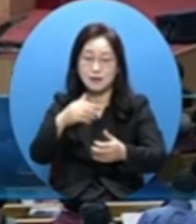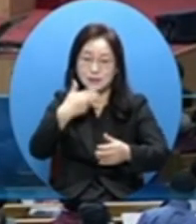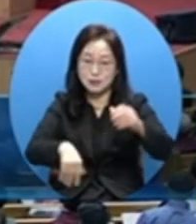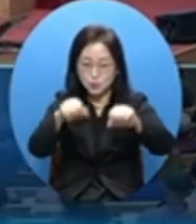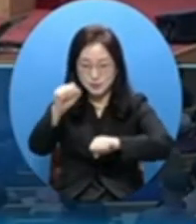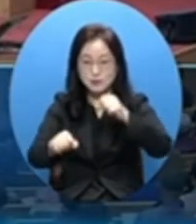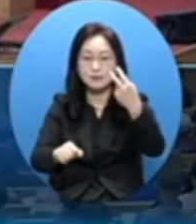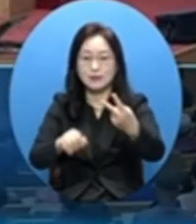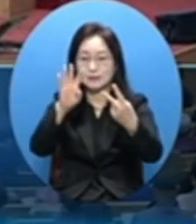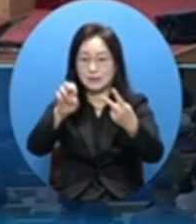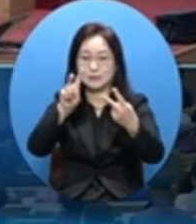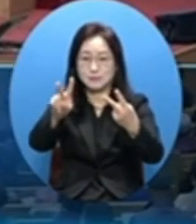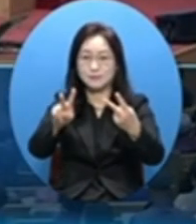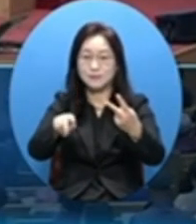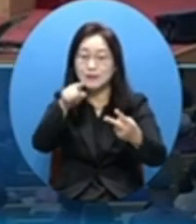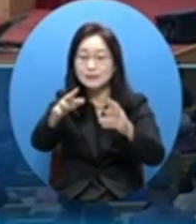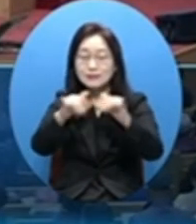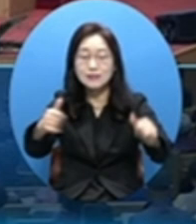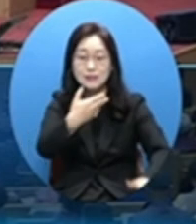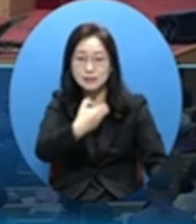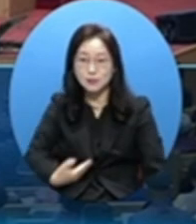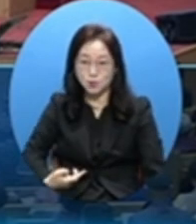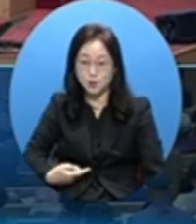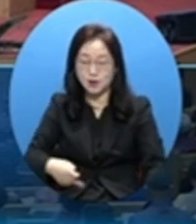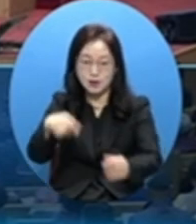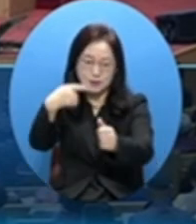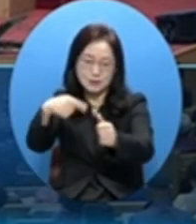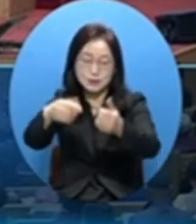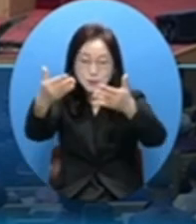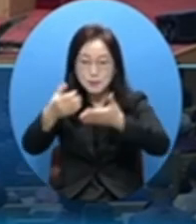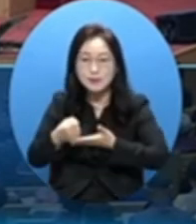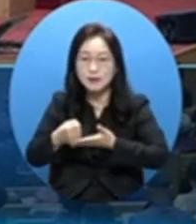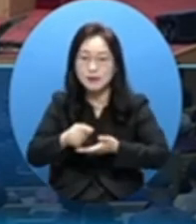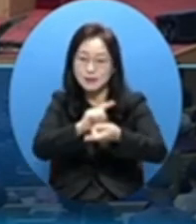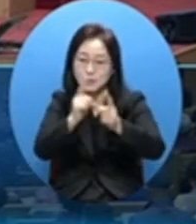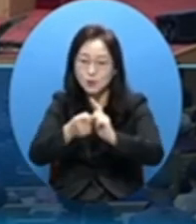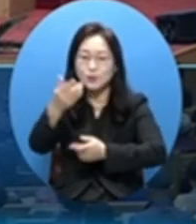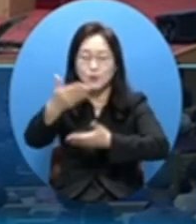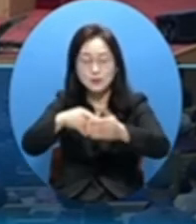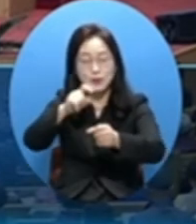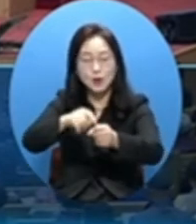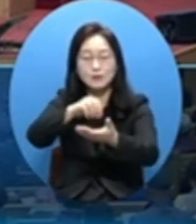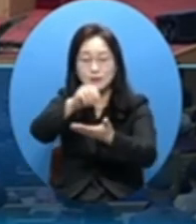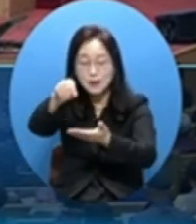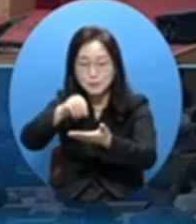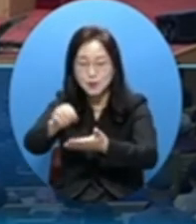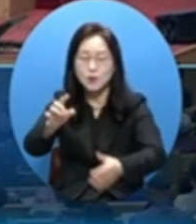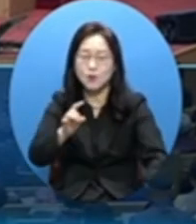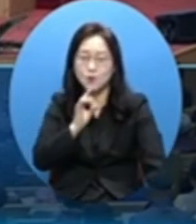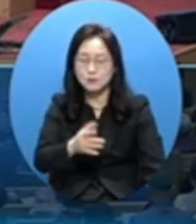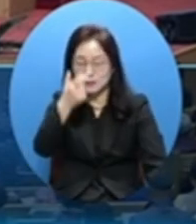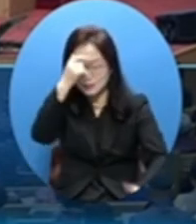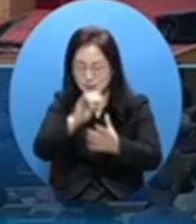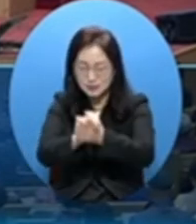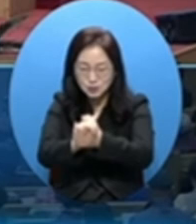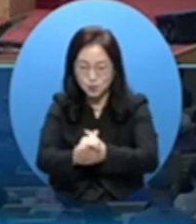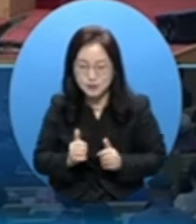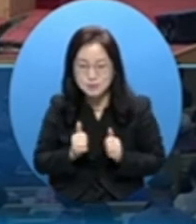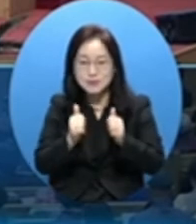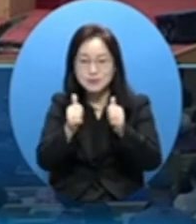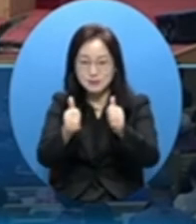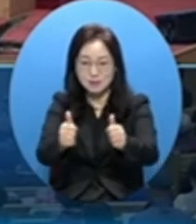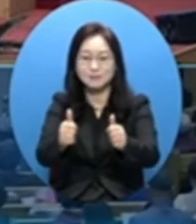2장 42절에 그들이 사도의 가르침을 받아 서로 교제하고 떡을 떼며 오로지 기도하기를